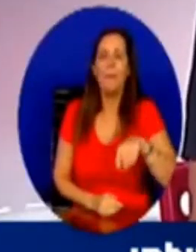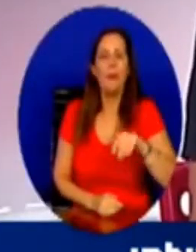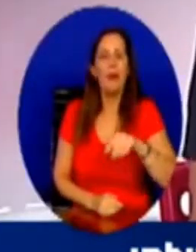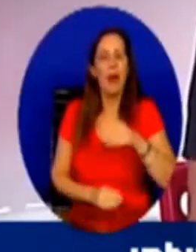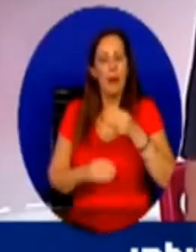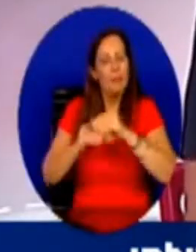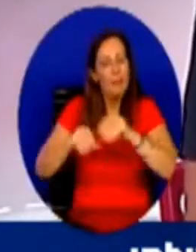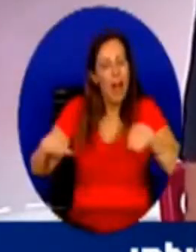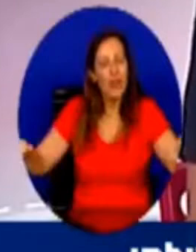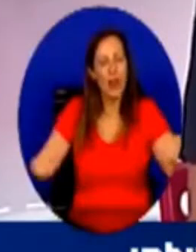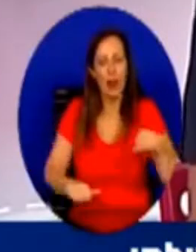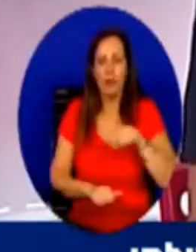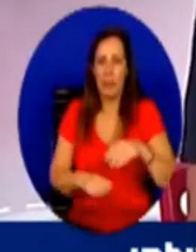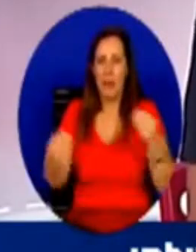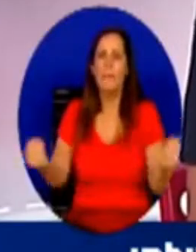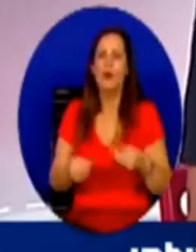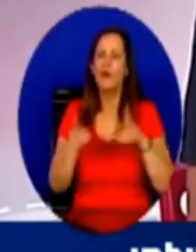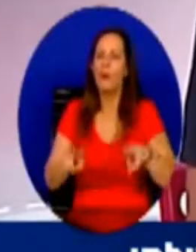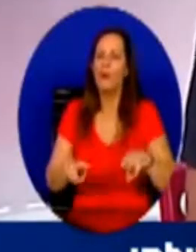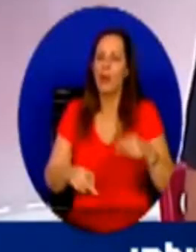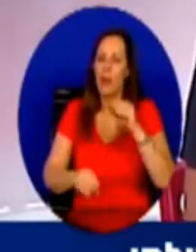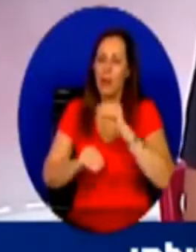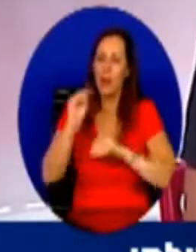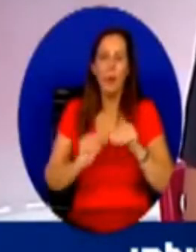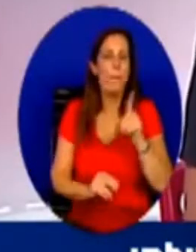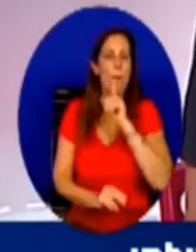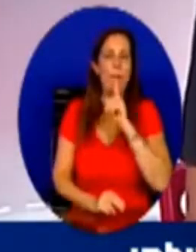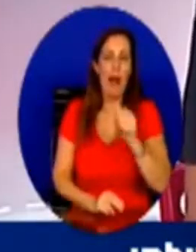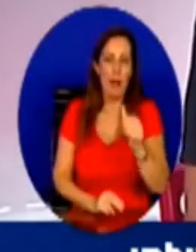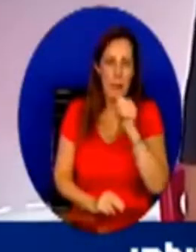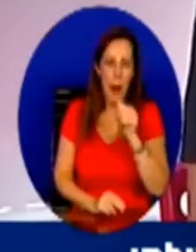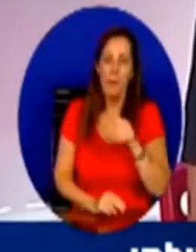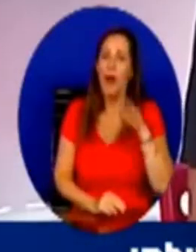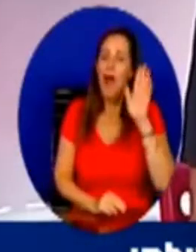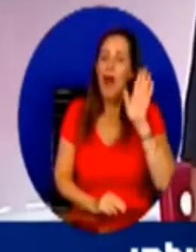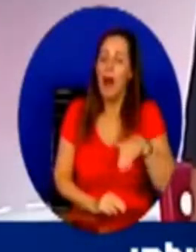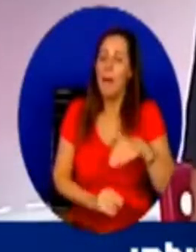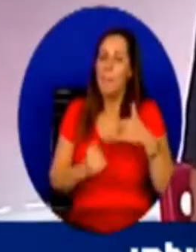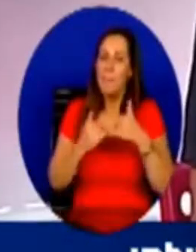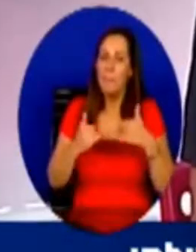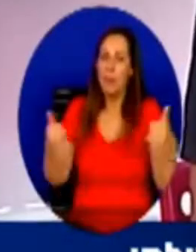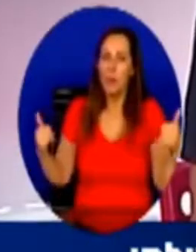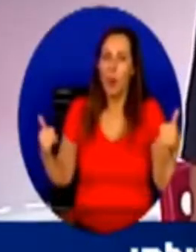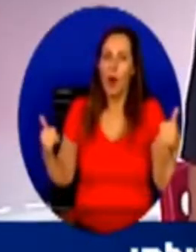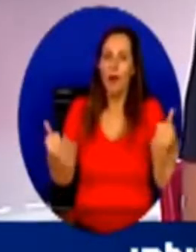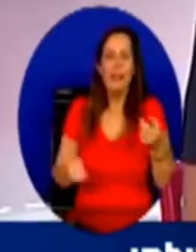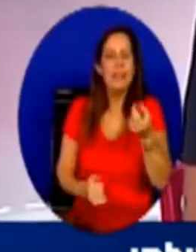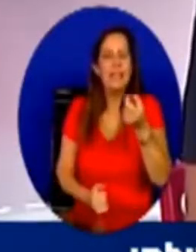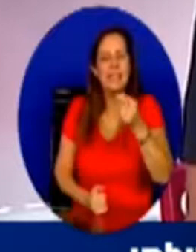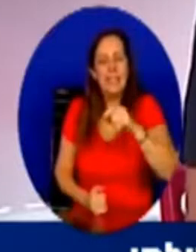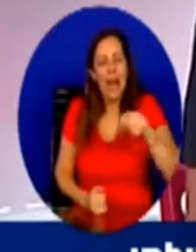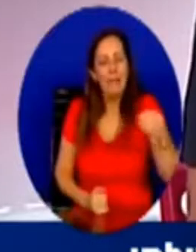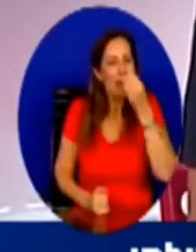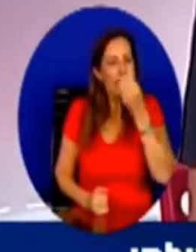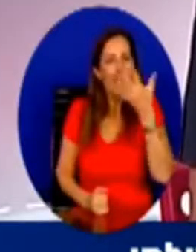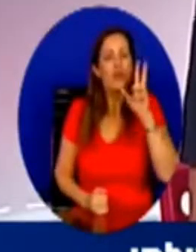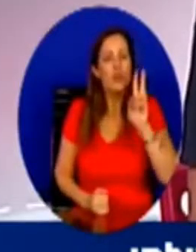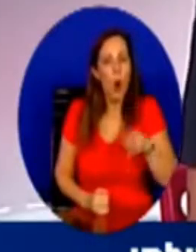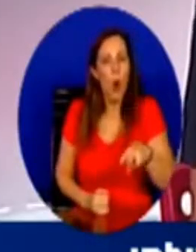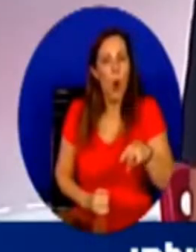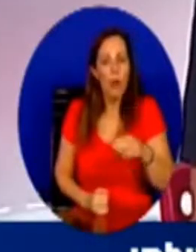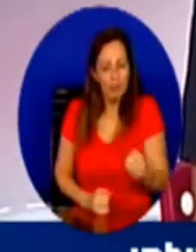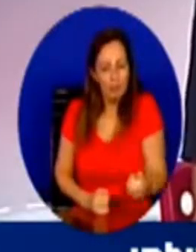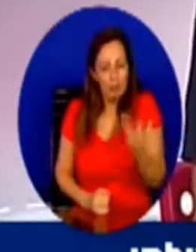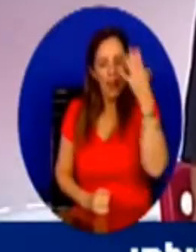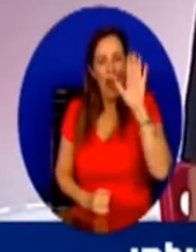הדשנה בטפטוף, זה משהו שמאפשר לנו להשתמש בכמויות קטנות של מים. גם פיתוח זרעים וצמחים שיכולים